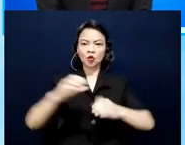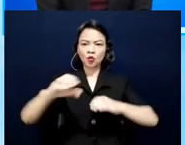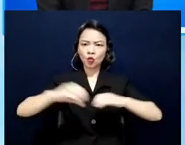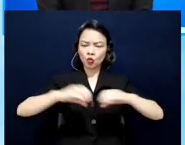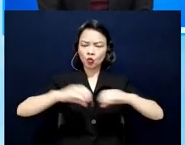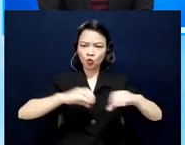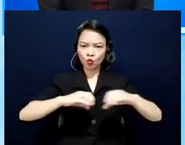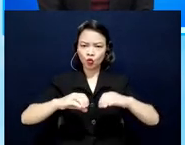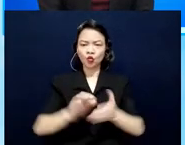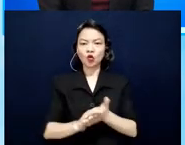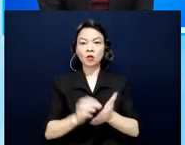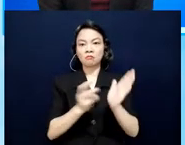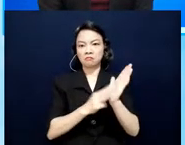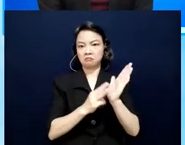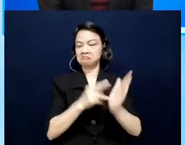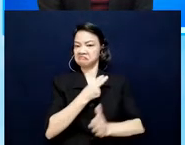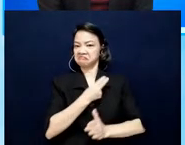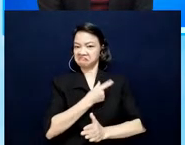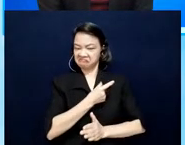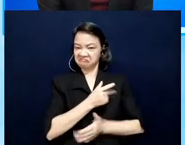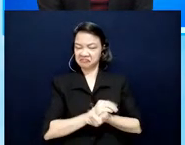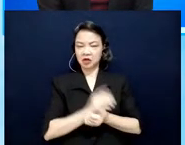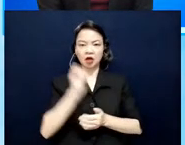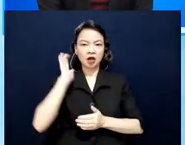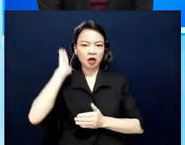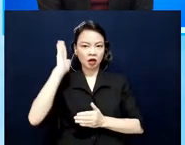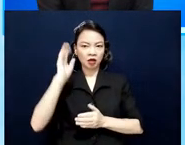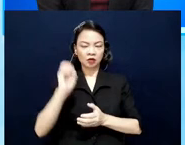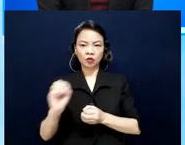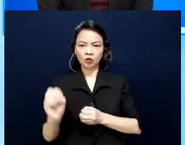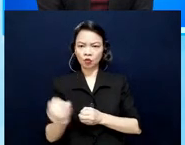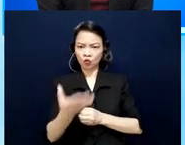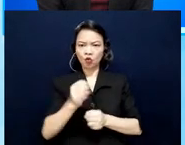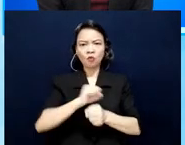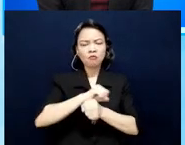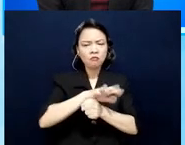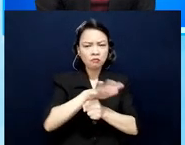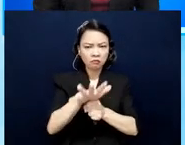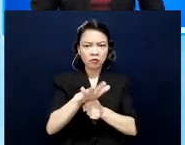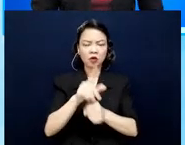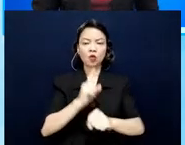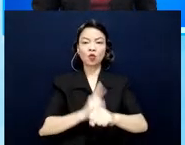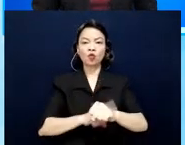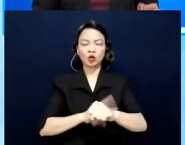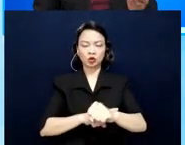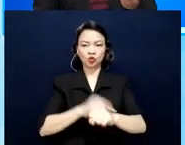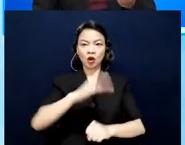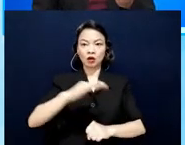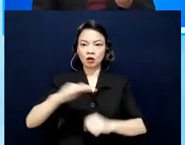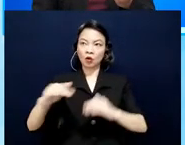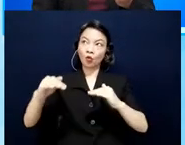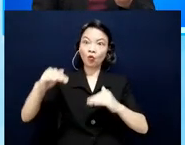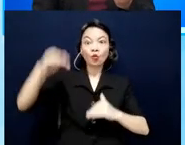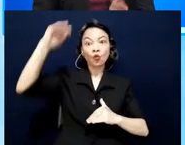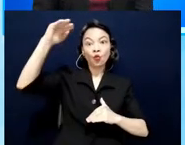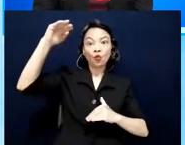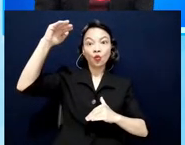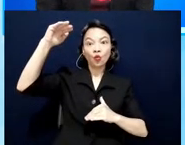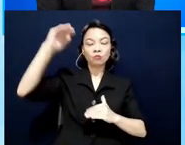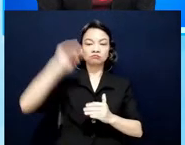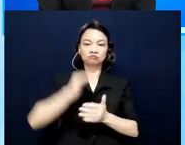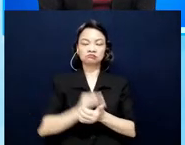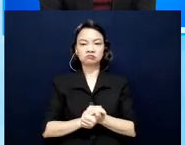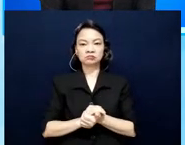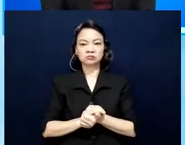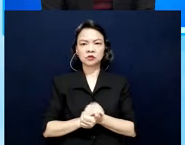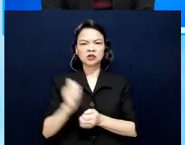berisiko yang akan menimbulkan dampak di mana nanti ketika mereka sudah dewasa ya lebih